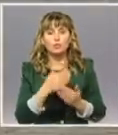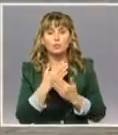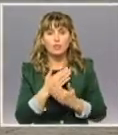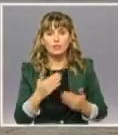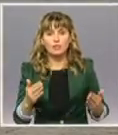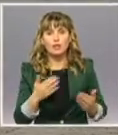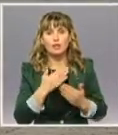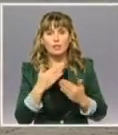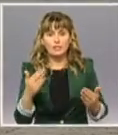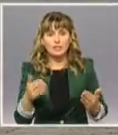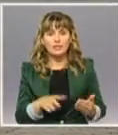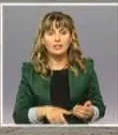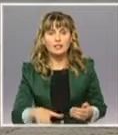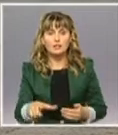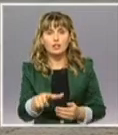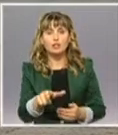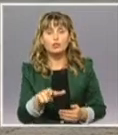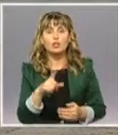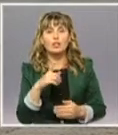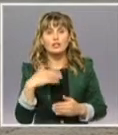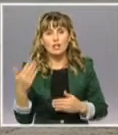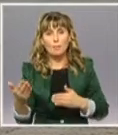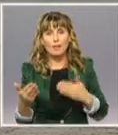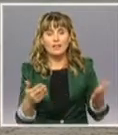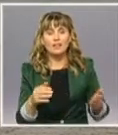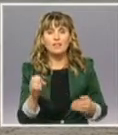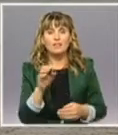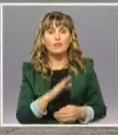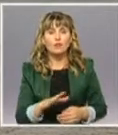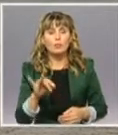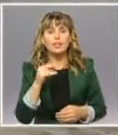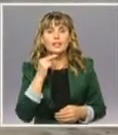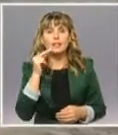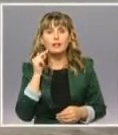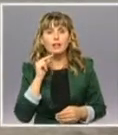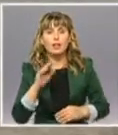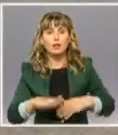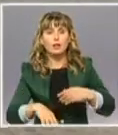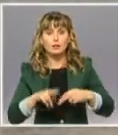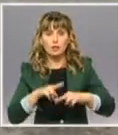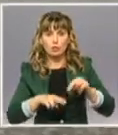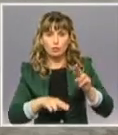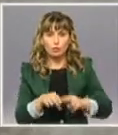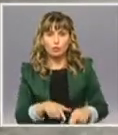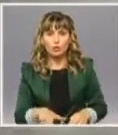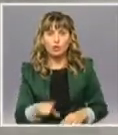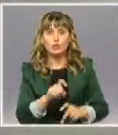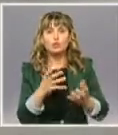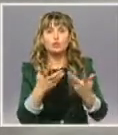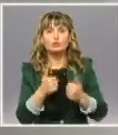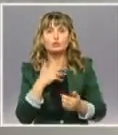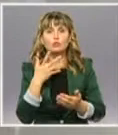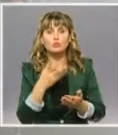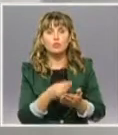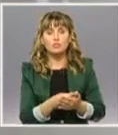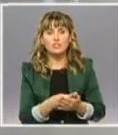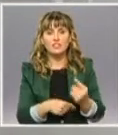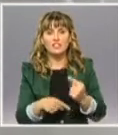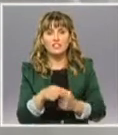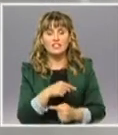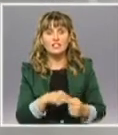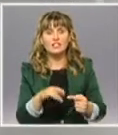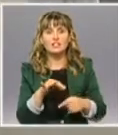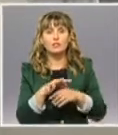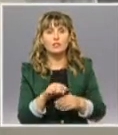этап международного транзитного коридора Западная Европа-Западный Китай. Прокладывают трассу зарубежные компании за счет собственных инвестиций. Ведется